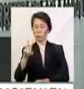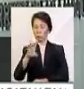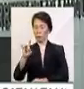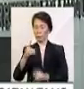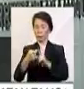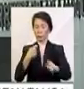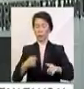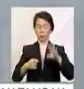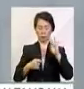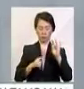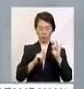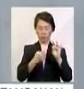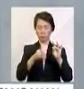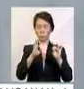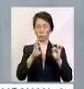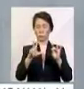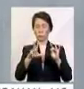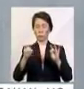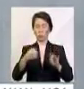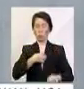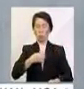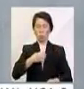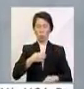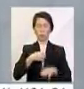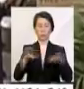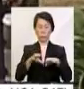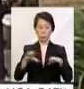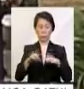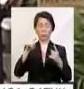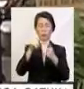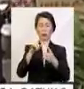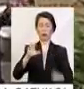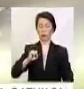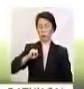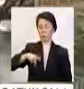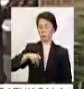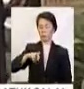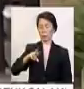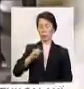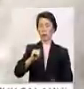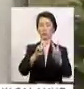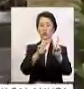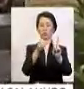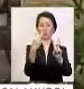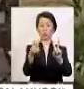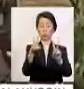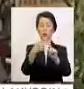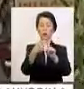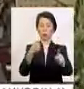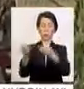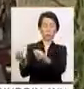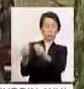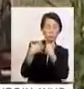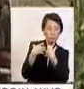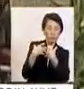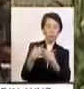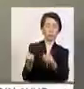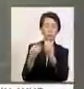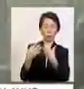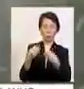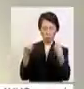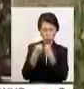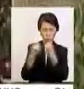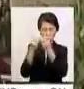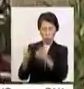daripada 8,953 aduan yang dibuat kepada SPRM pada 2012 adalah daripada pemberi maklumat. jumlah